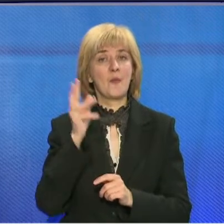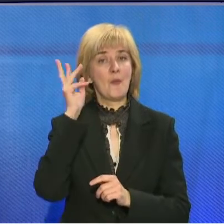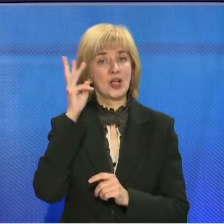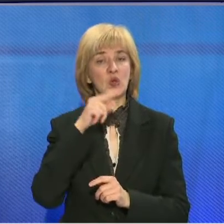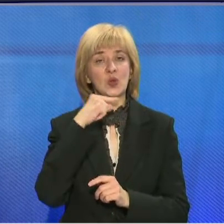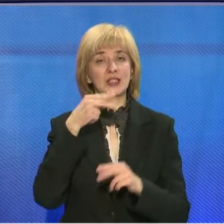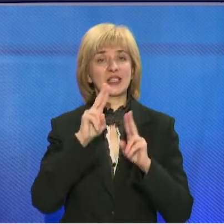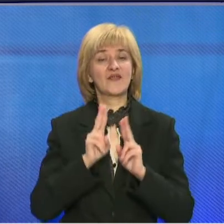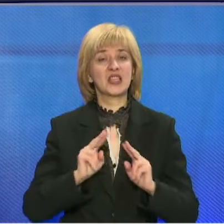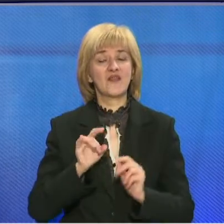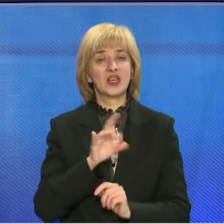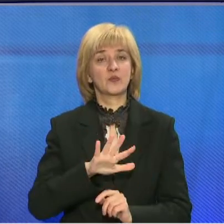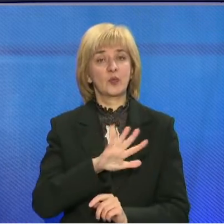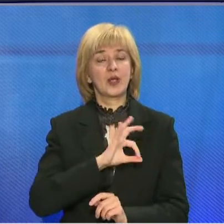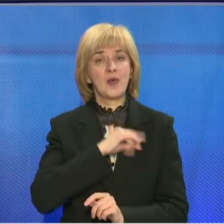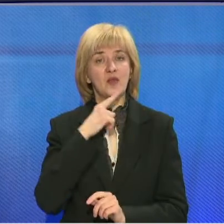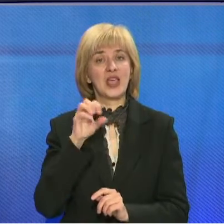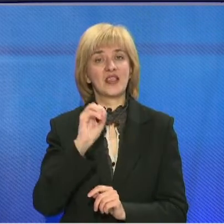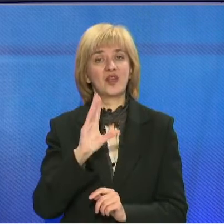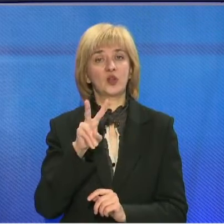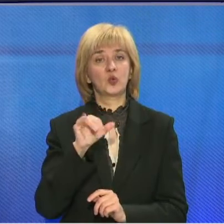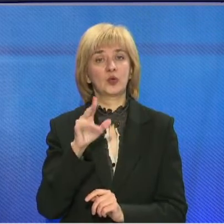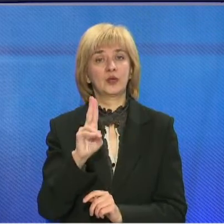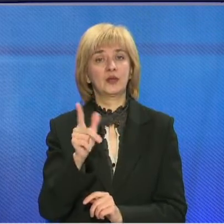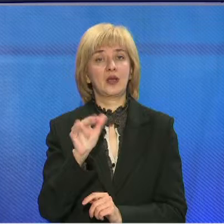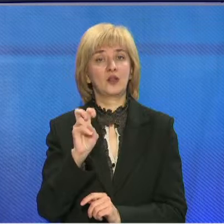Расійскай Федэрацыі ў Рэспубліцы Беларусь Яўген Лук'янаў.